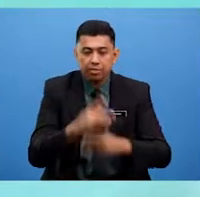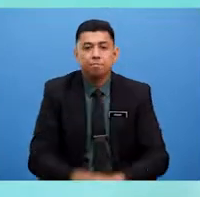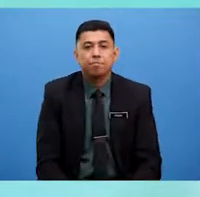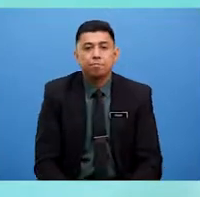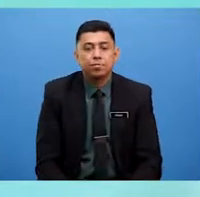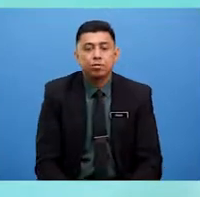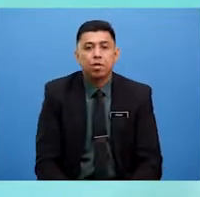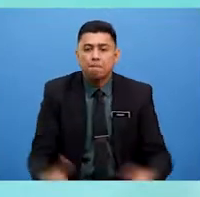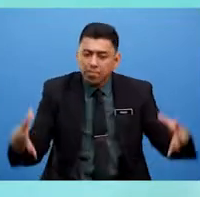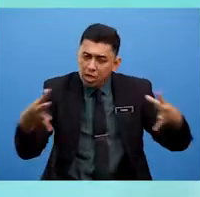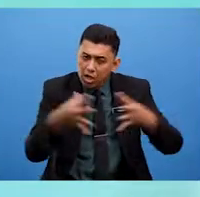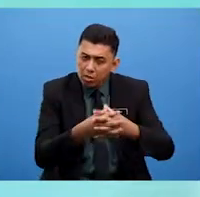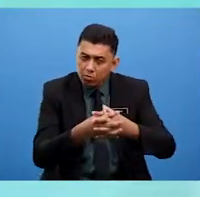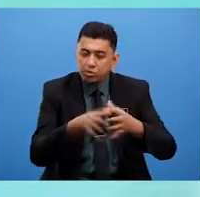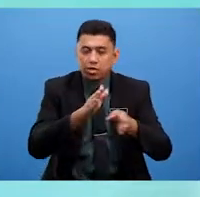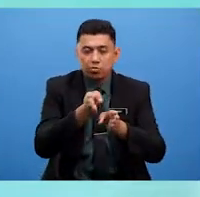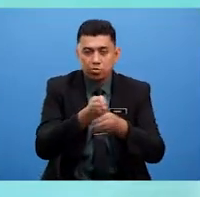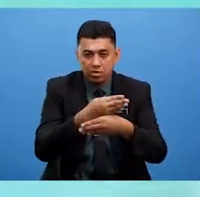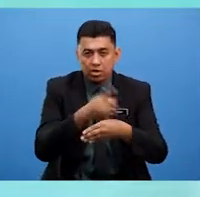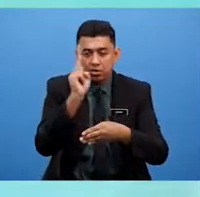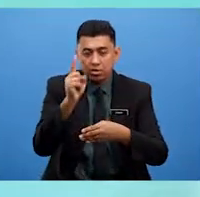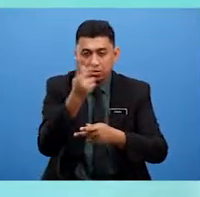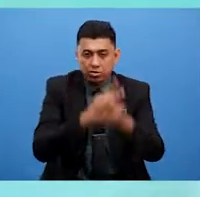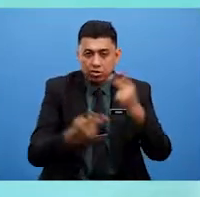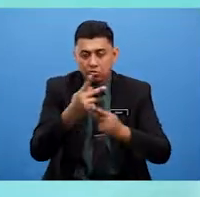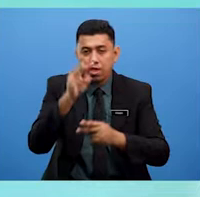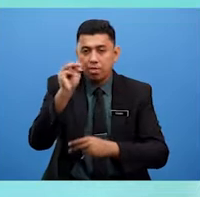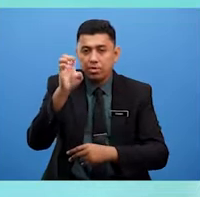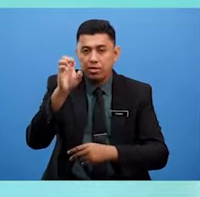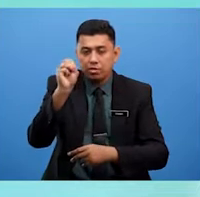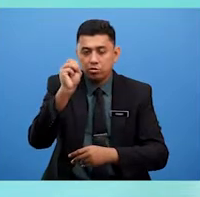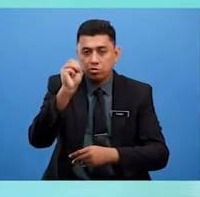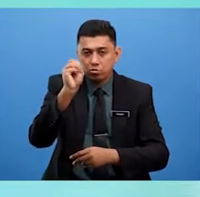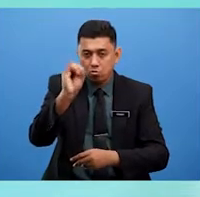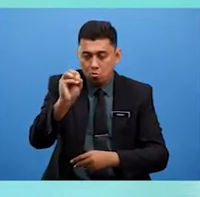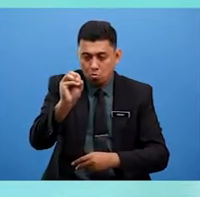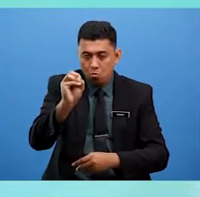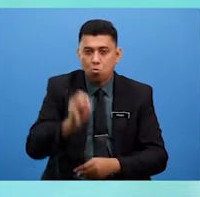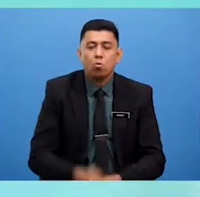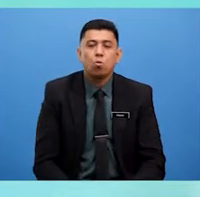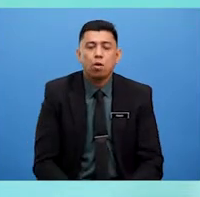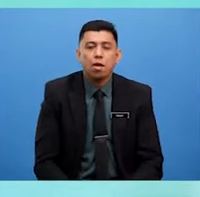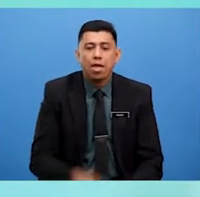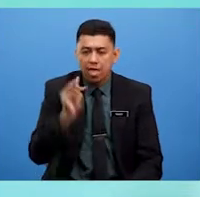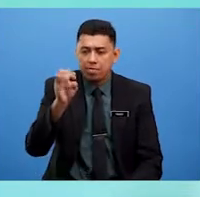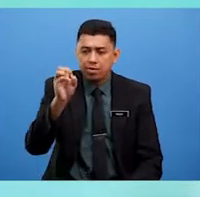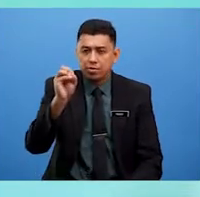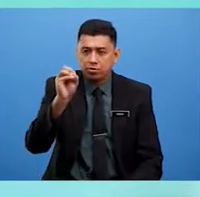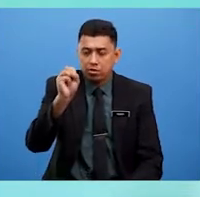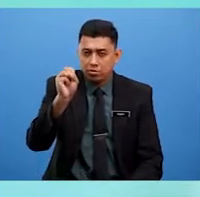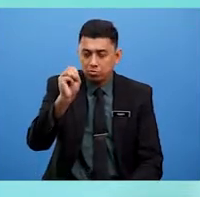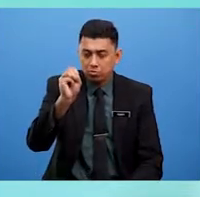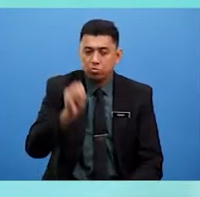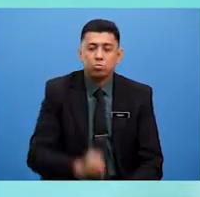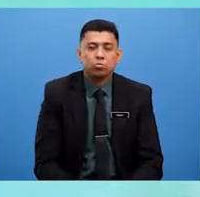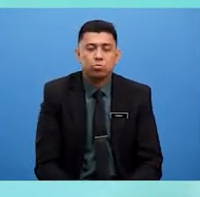kitaran mikro ini akan bergabung dan membentuk satu kitaran meso. Seterusnya, kitaran meso. Kitaran